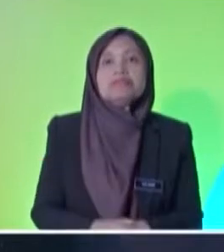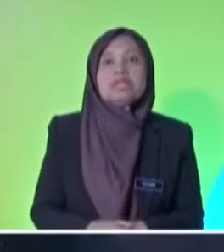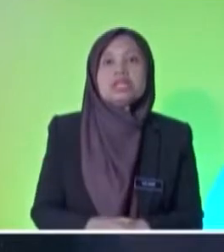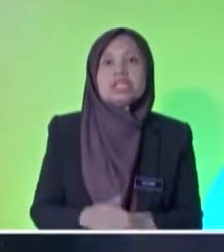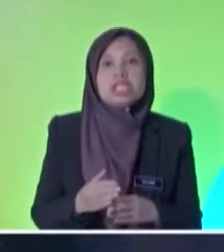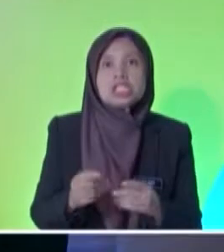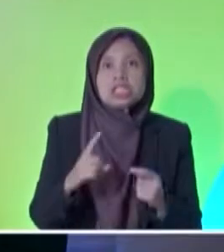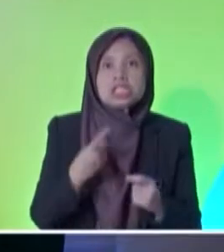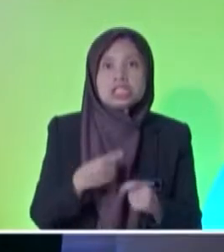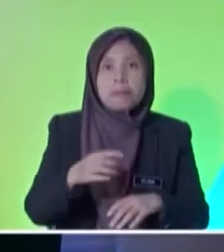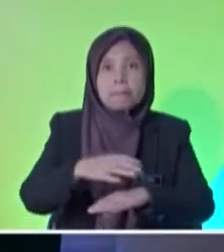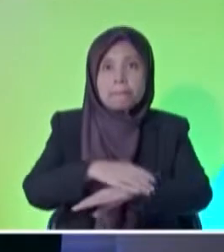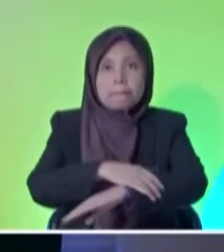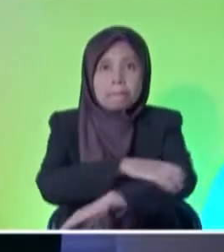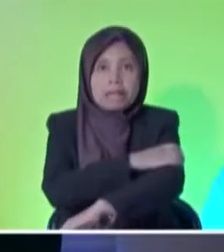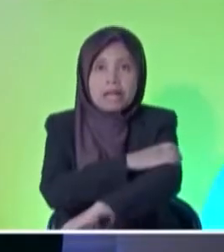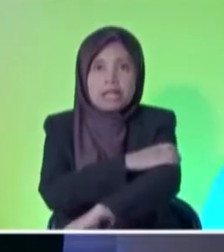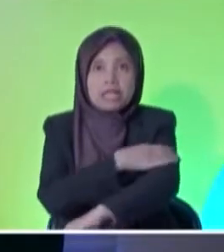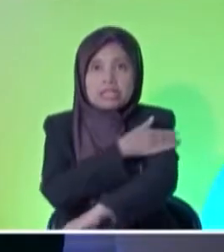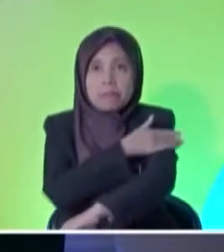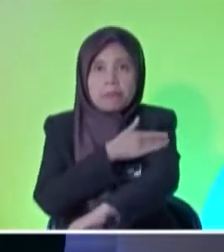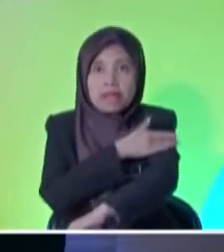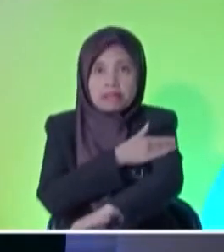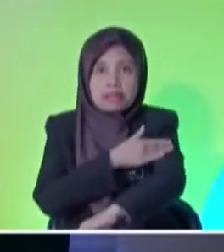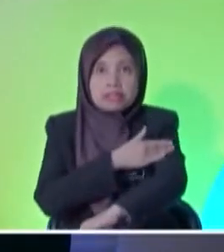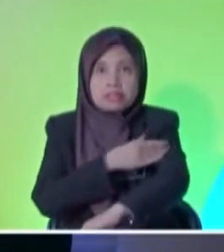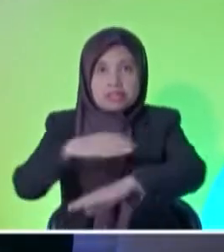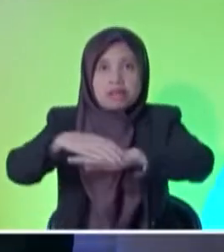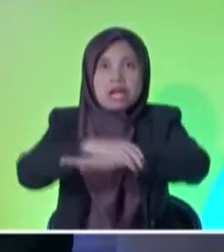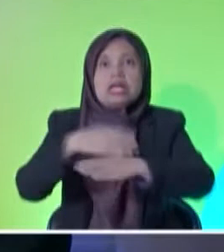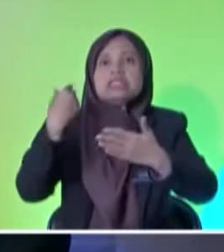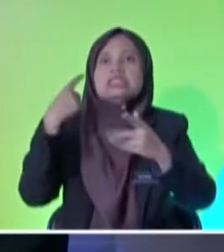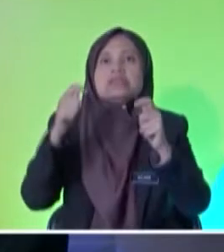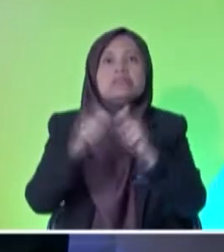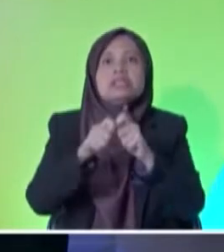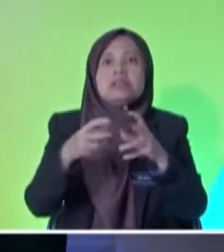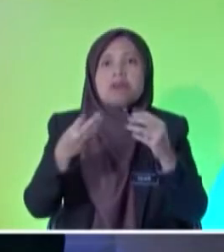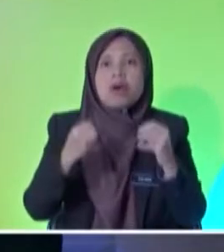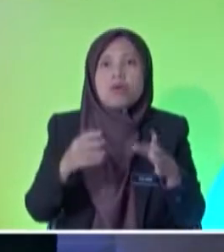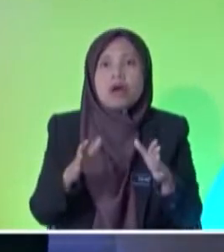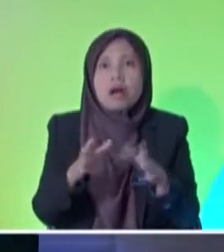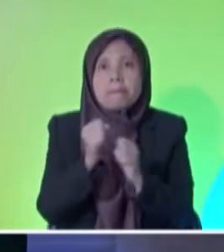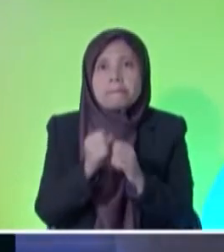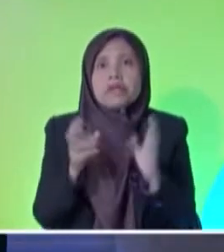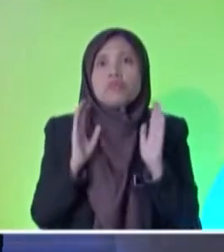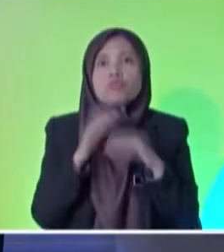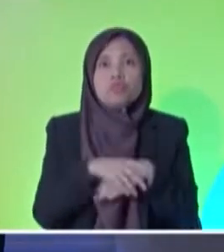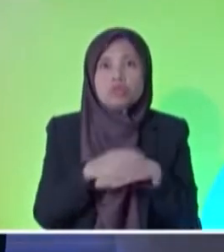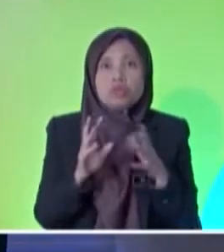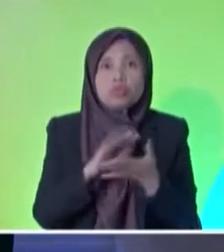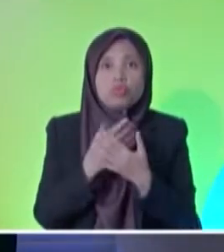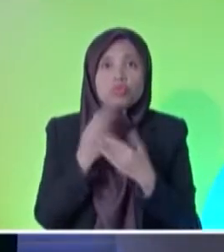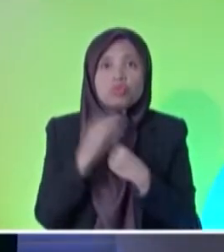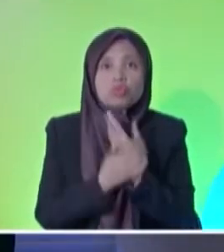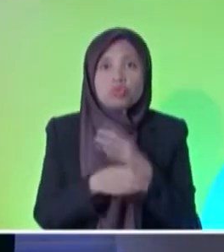pastikan sampai sendok di bahagian siku klip hangat baik sekali kita